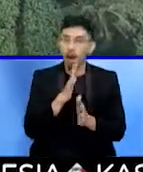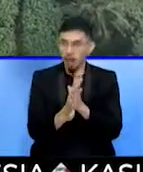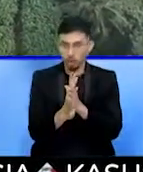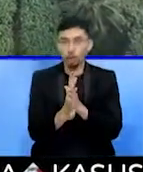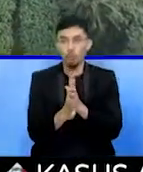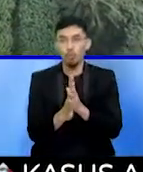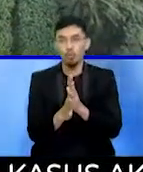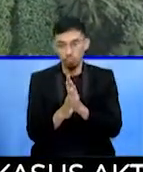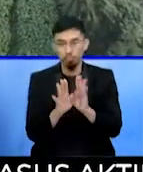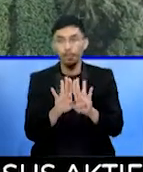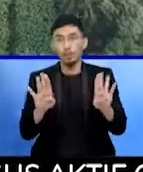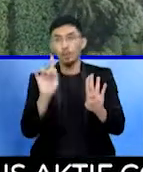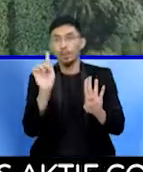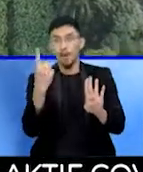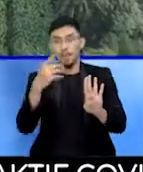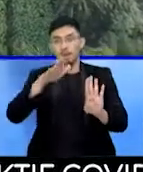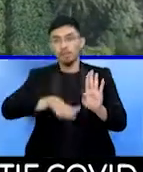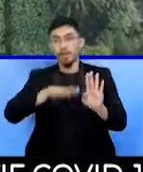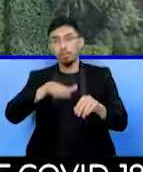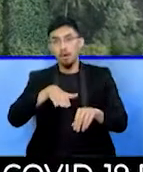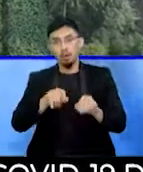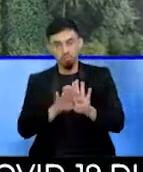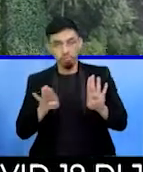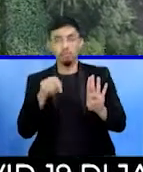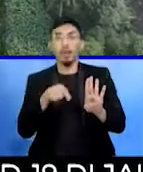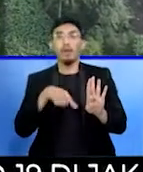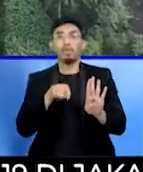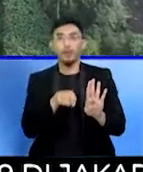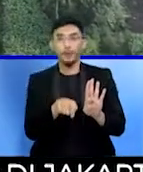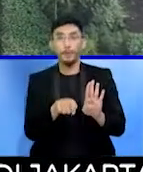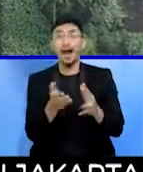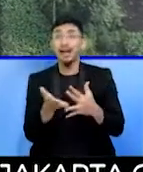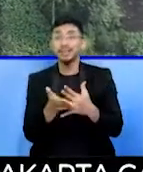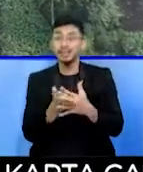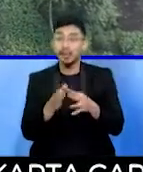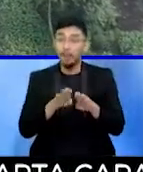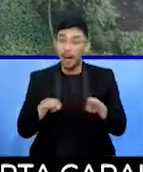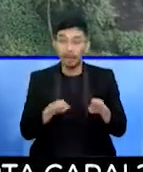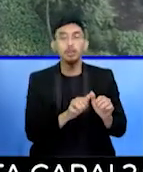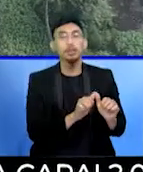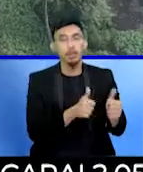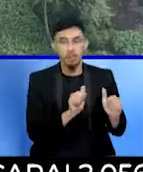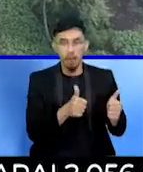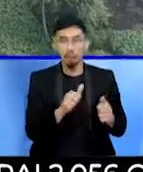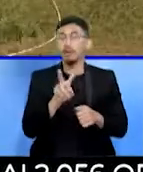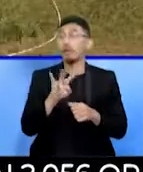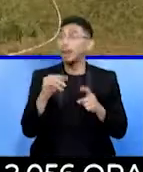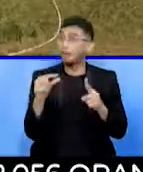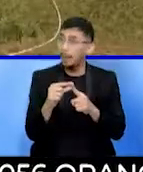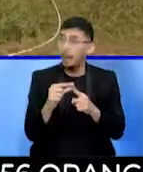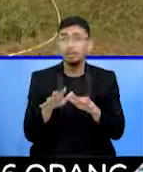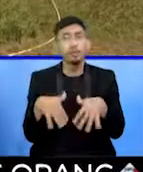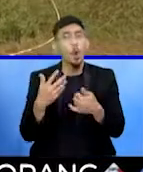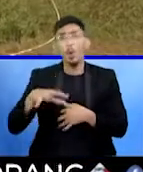pintu selatan. Kemudian untuk parkir, kantong-kantong parkir akan disiagakan bagi VVIP dan juga keluarga ada